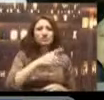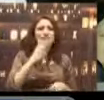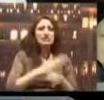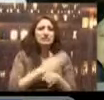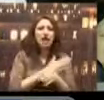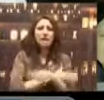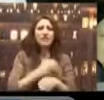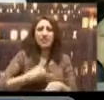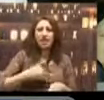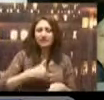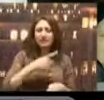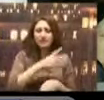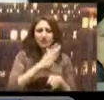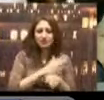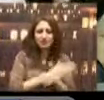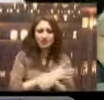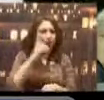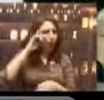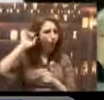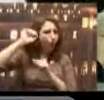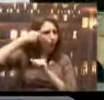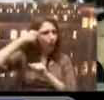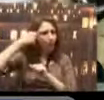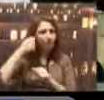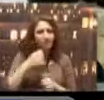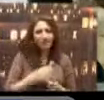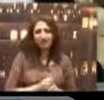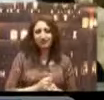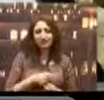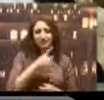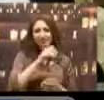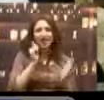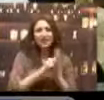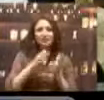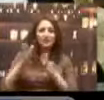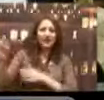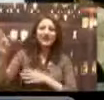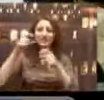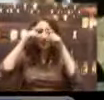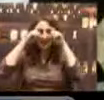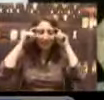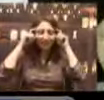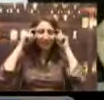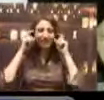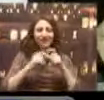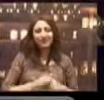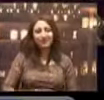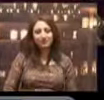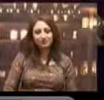ده. تعقدت مثلا كده مشكله، دخلت البيت عامل لابس النظاره زي ما انت.